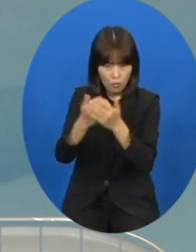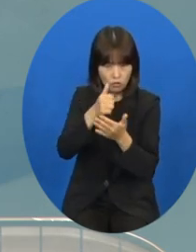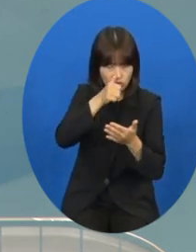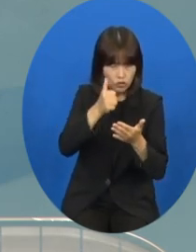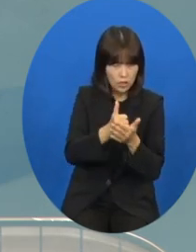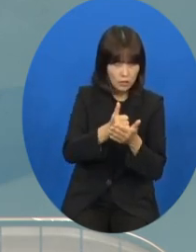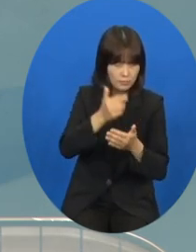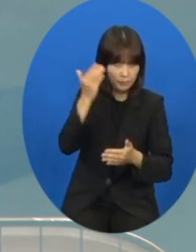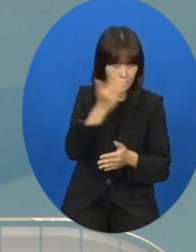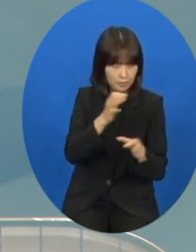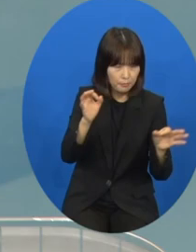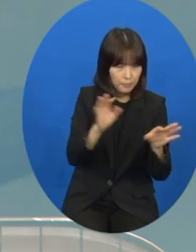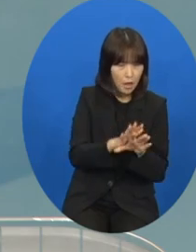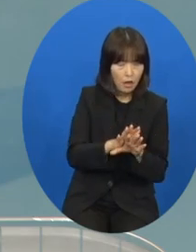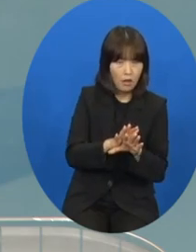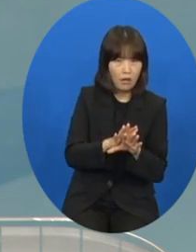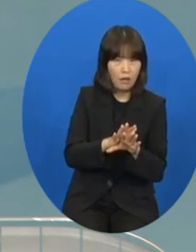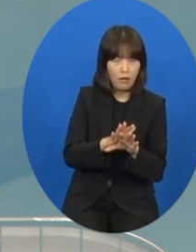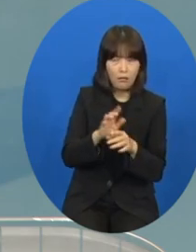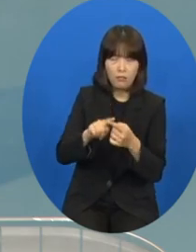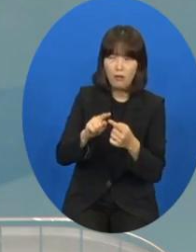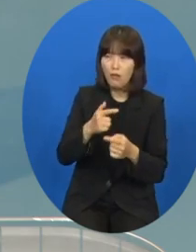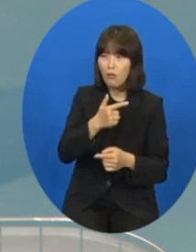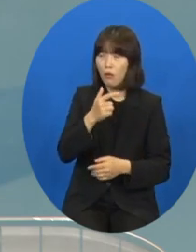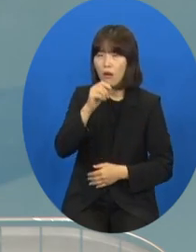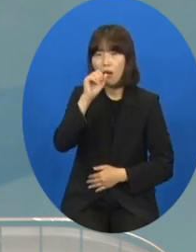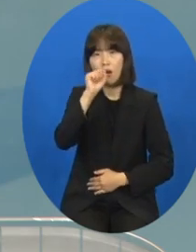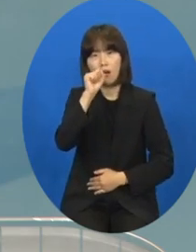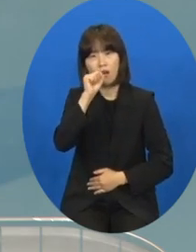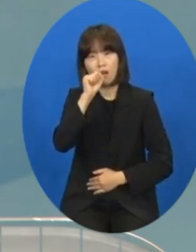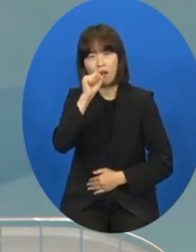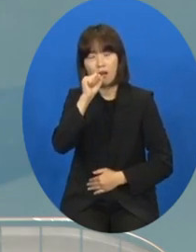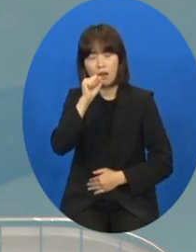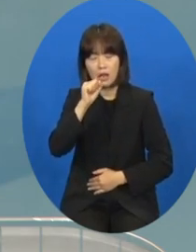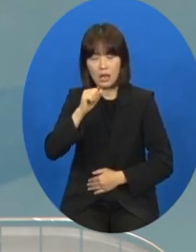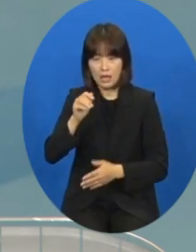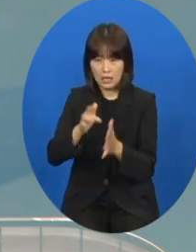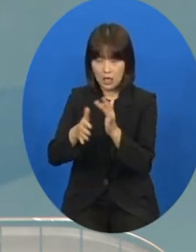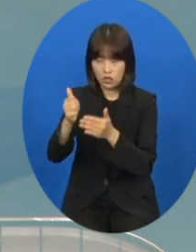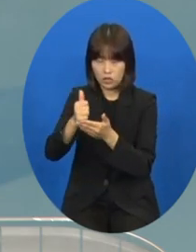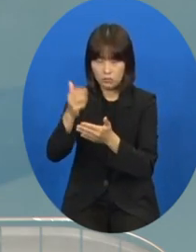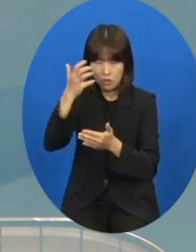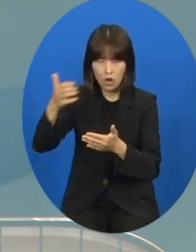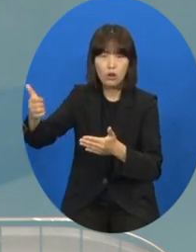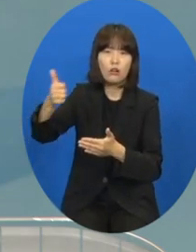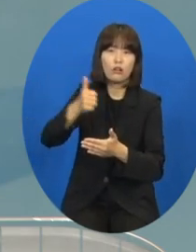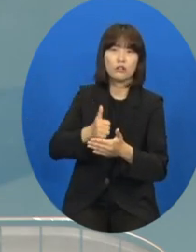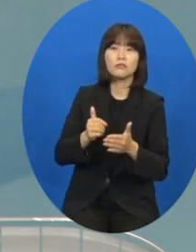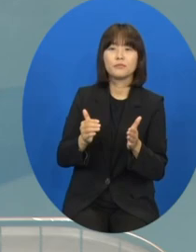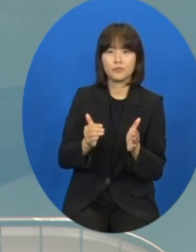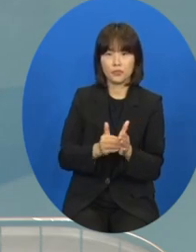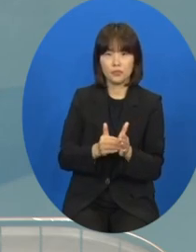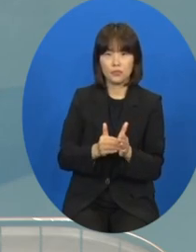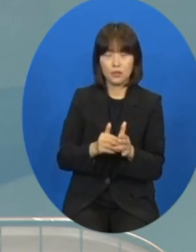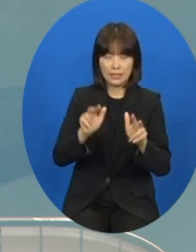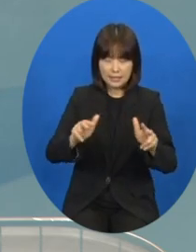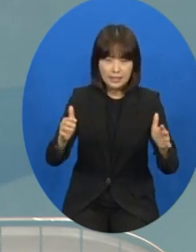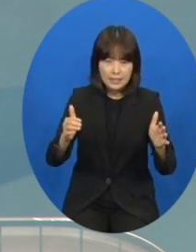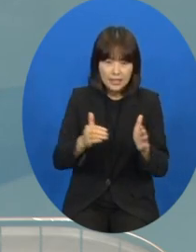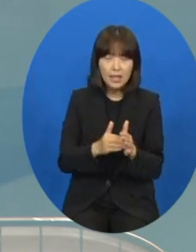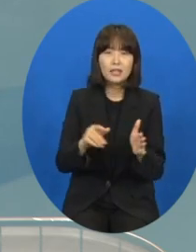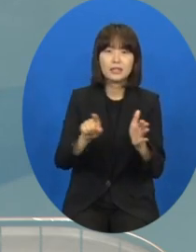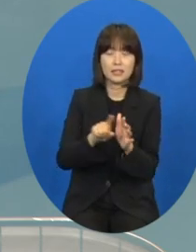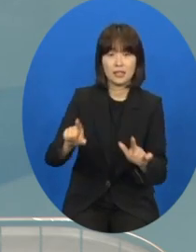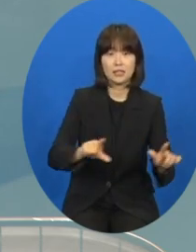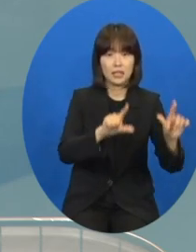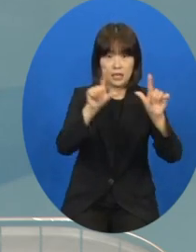사함받는다. 그게 너무 좋아서 자기가 예수님을 영접했다는 거예요. 그리고 지금까지 신앙생활을